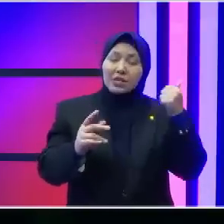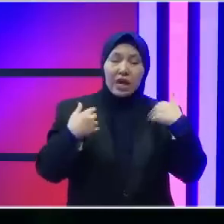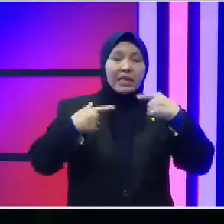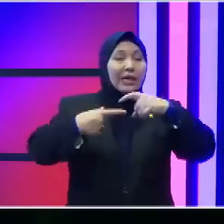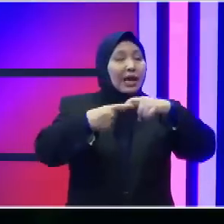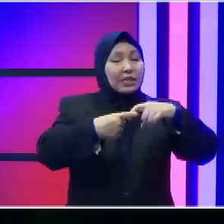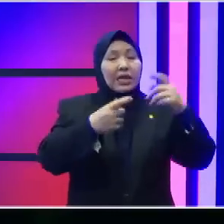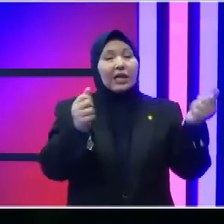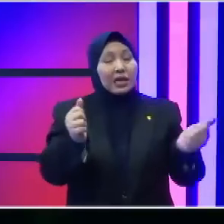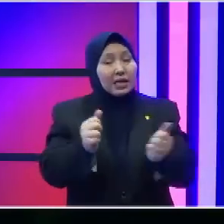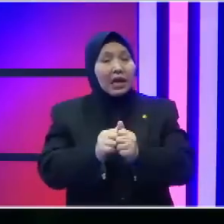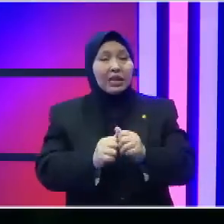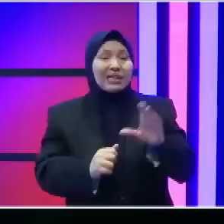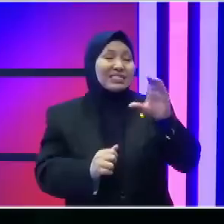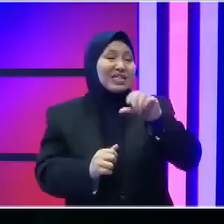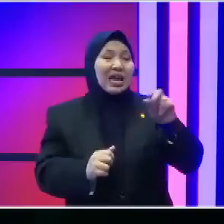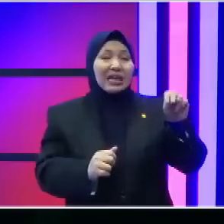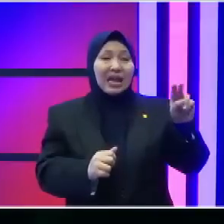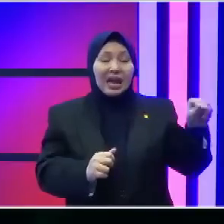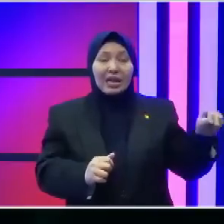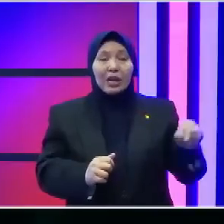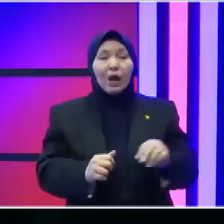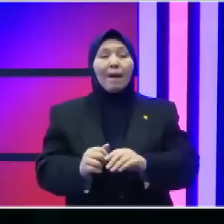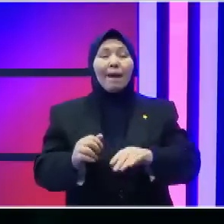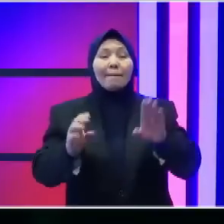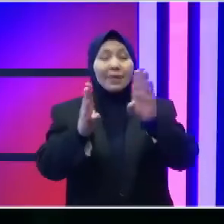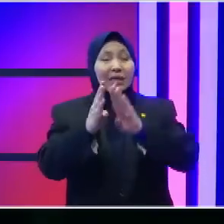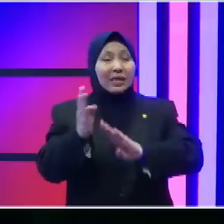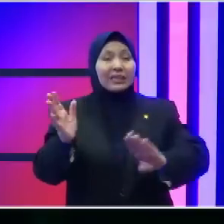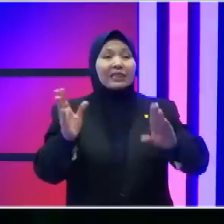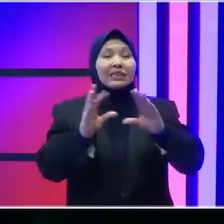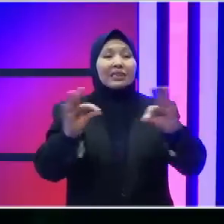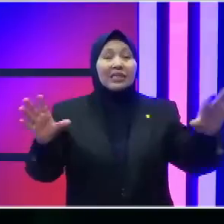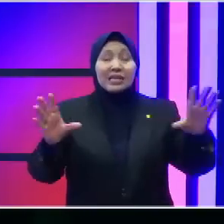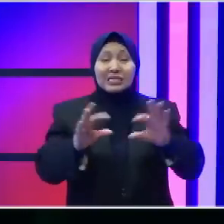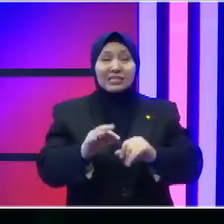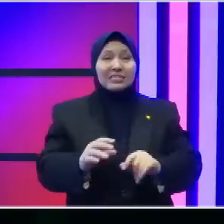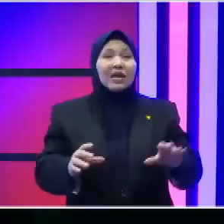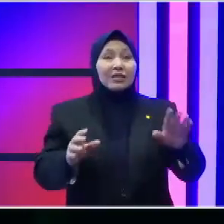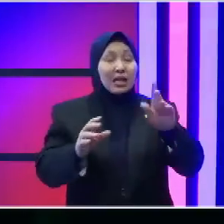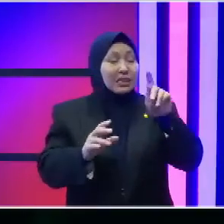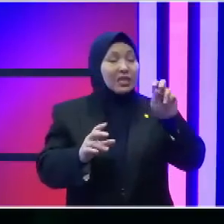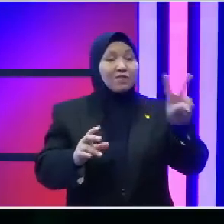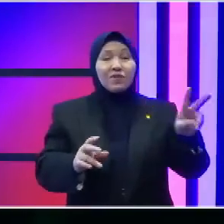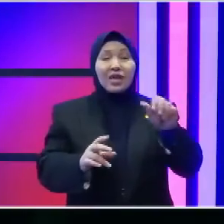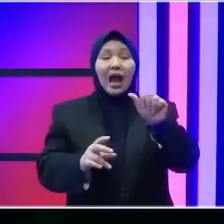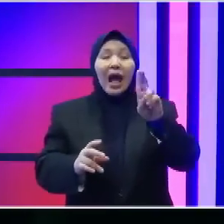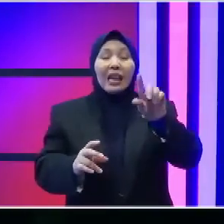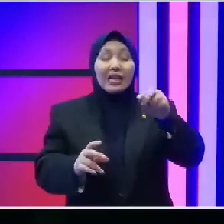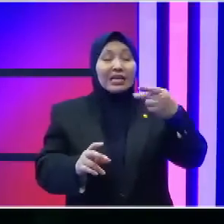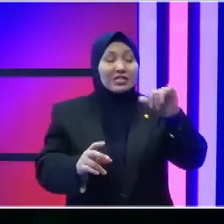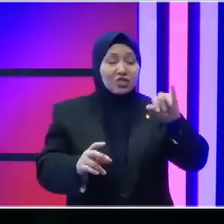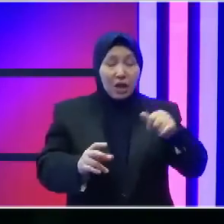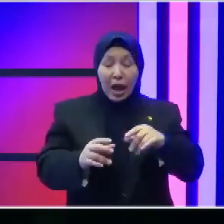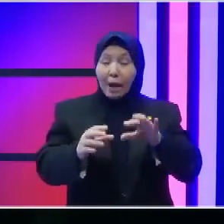dengan CNN, berita TV Al-Hijrah. Apa kaitannya? Tuliskan di ruang komen. Kita baca dahulu ayat 6 hingga ayat